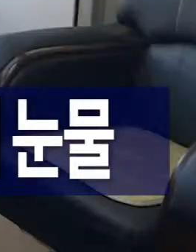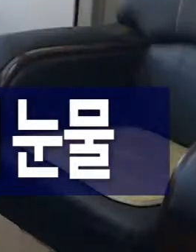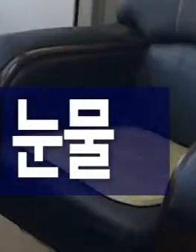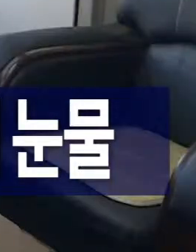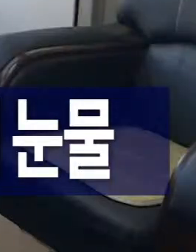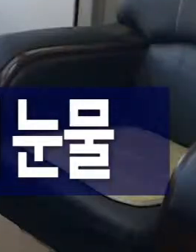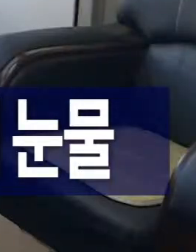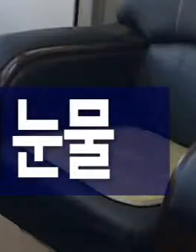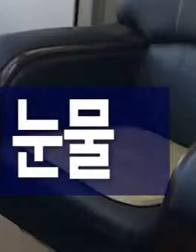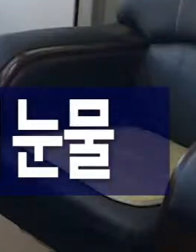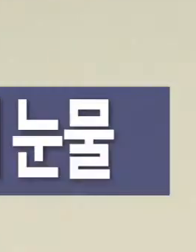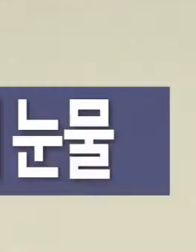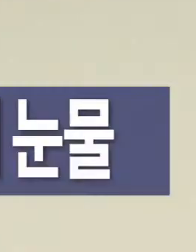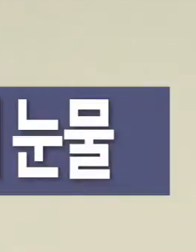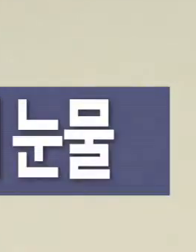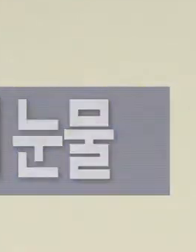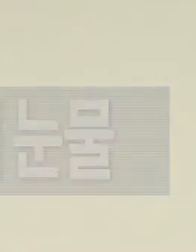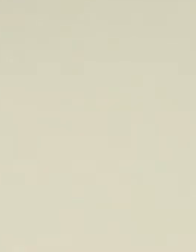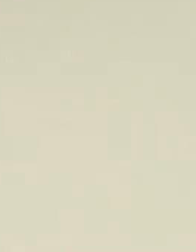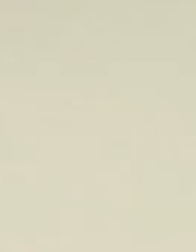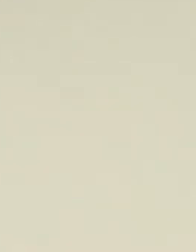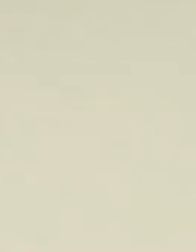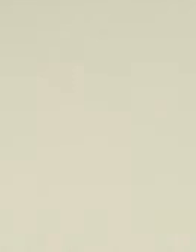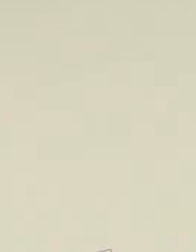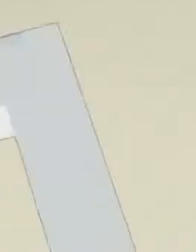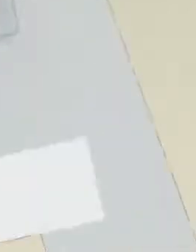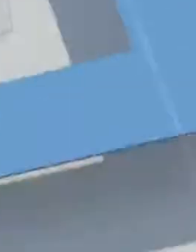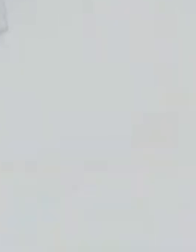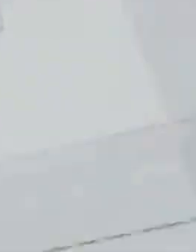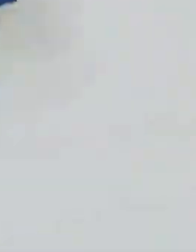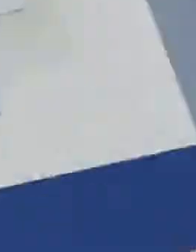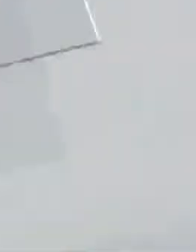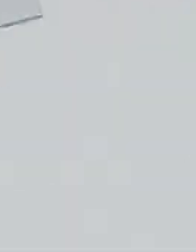중국과의 관계 악화로 상황이 더 나빠졌습니다.